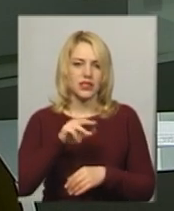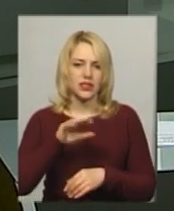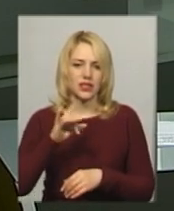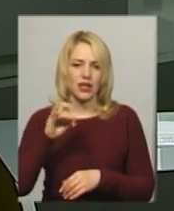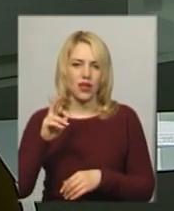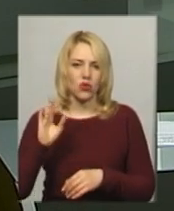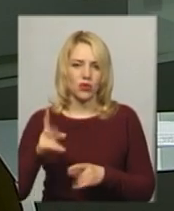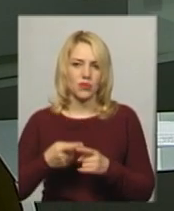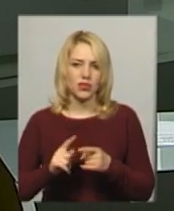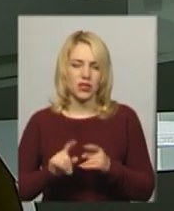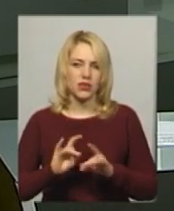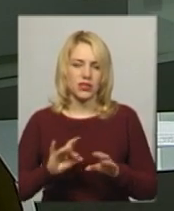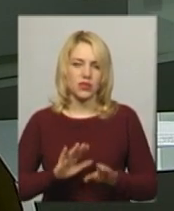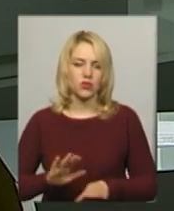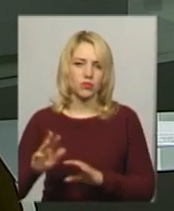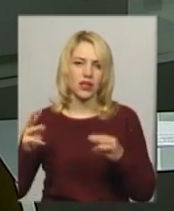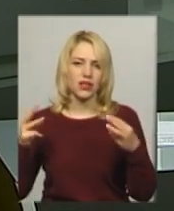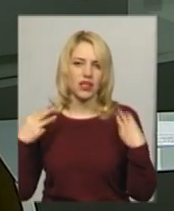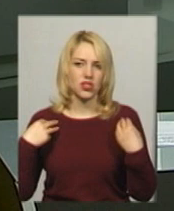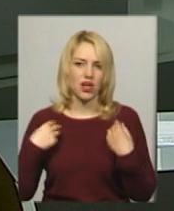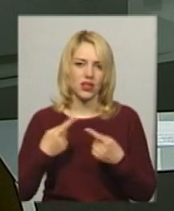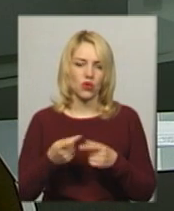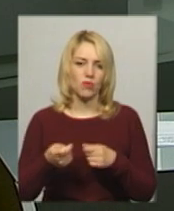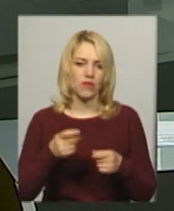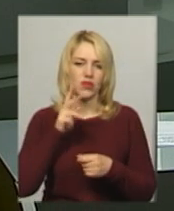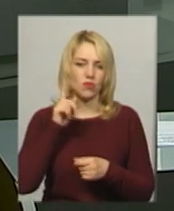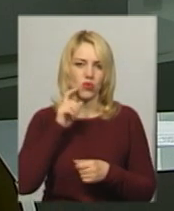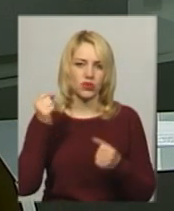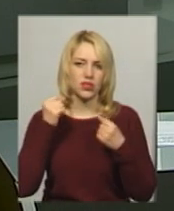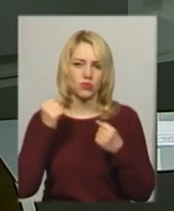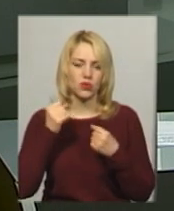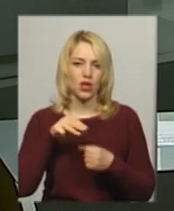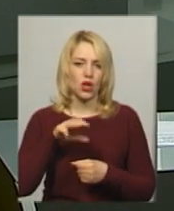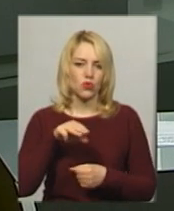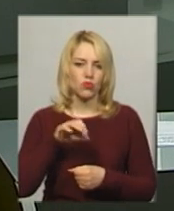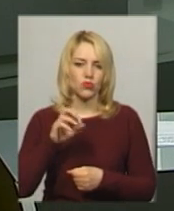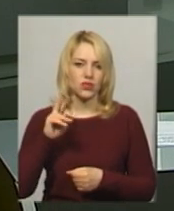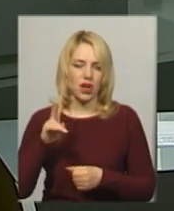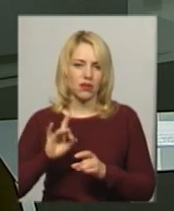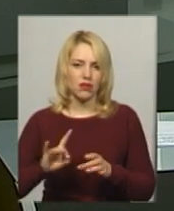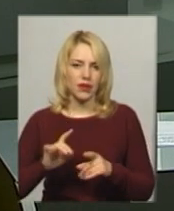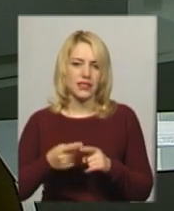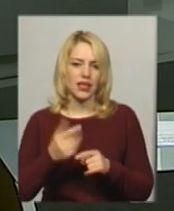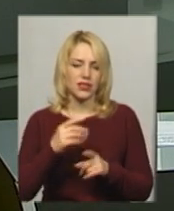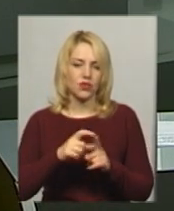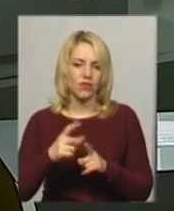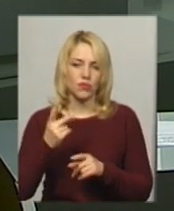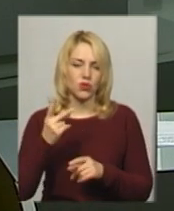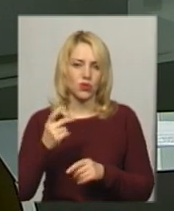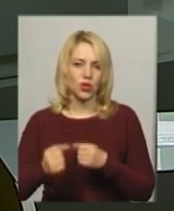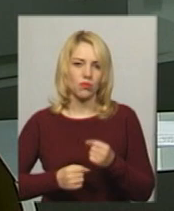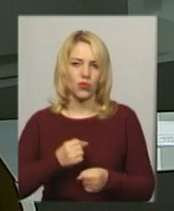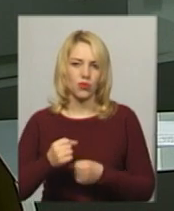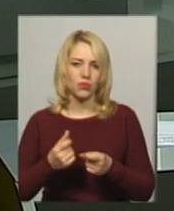повідомила заступник начальника управління молоді та спорту Хмельницької міської ради Наталія Тамусяк. За її словами, це другий пробіг у